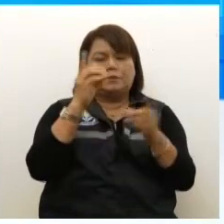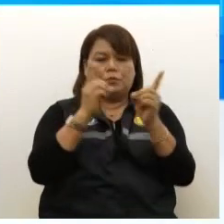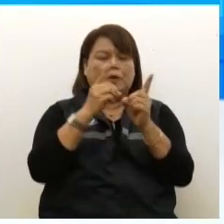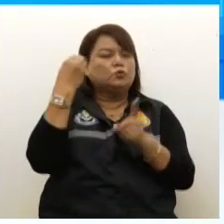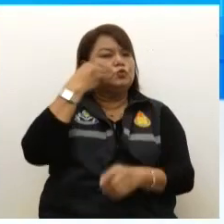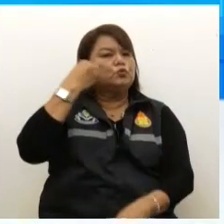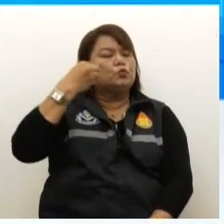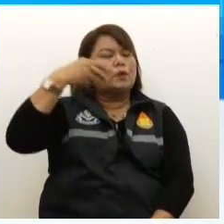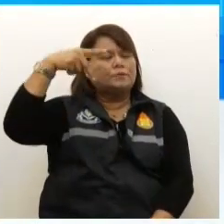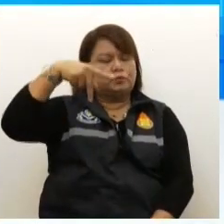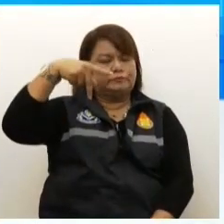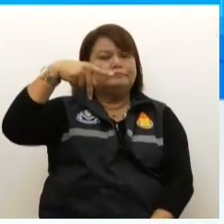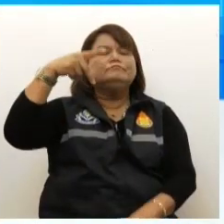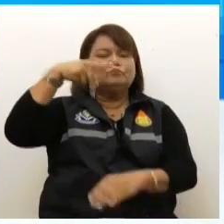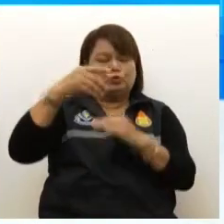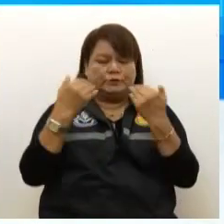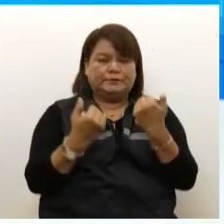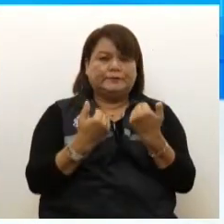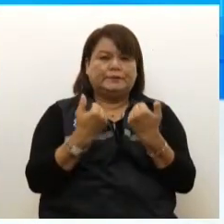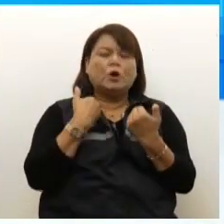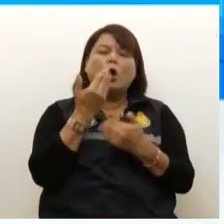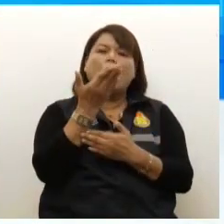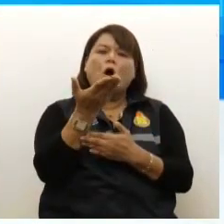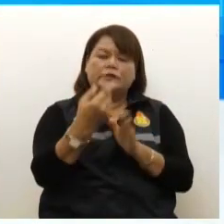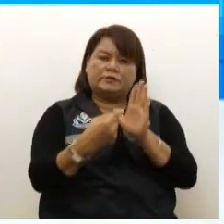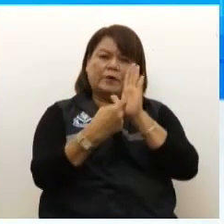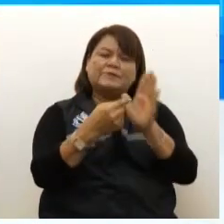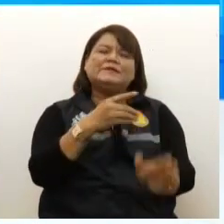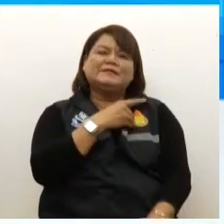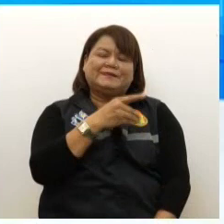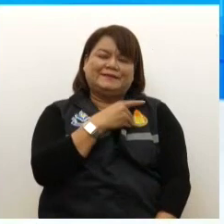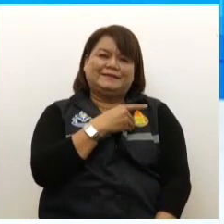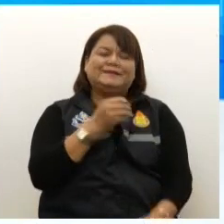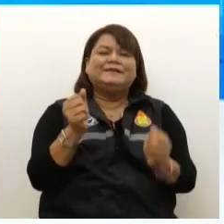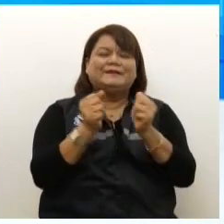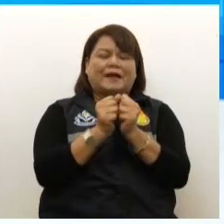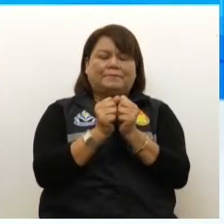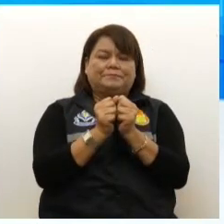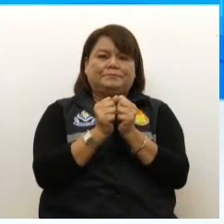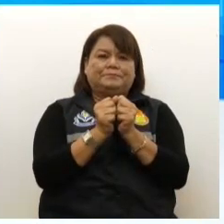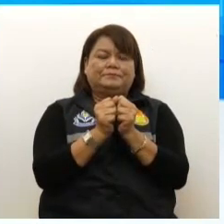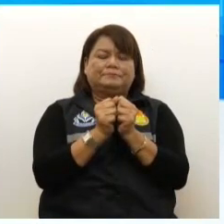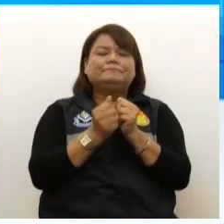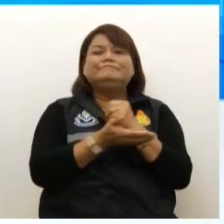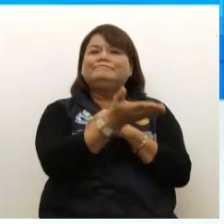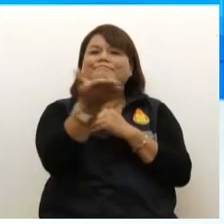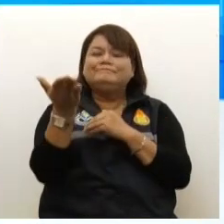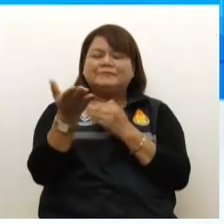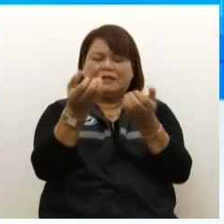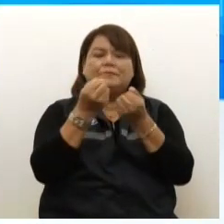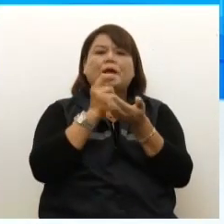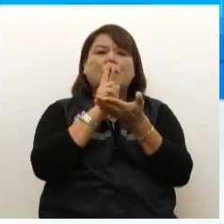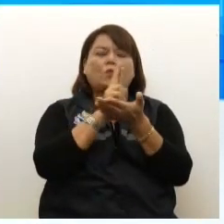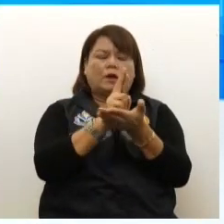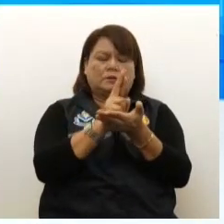พุธสำหรับพุธนี้นะครับก็ต้องขอแสดงความยินดีกับท่านทั้งหลายที่ได้รับรางวัล